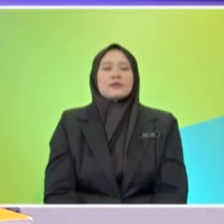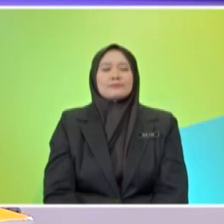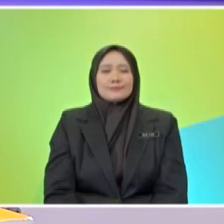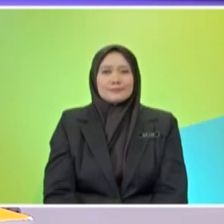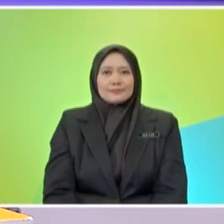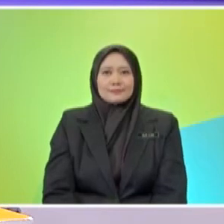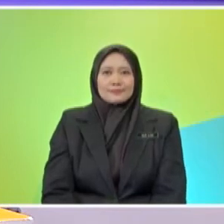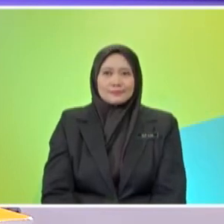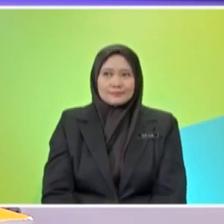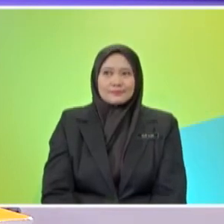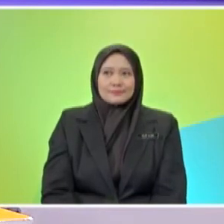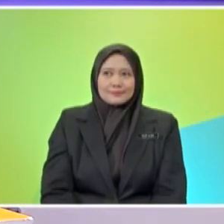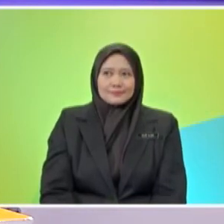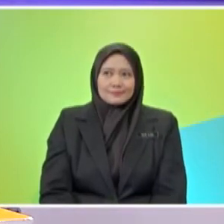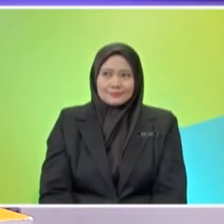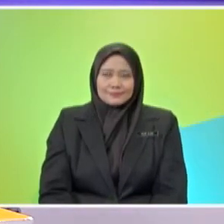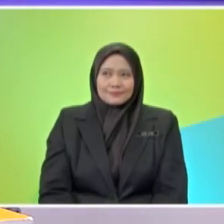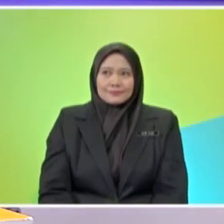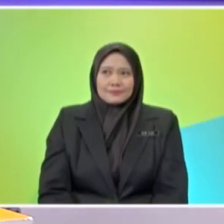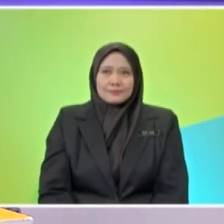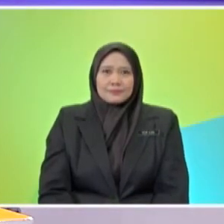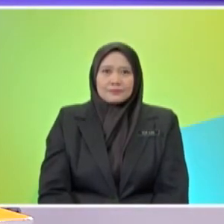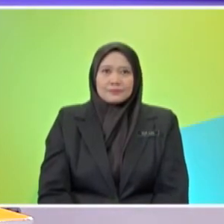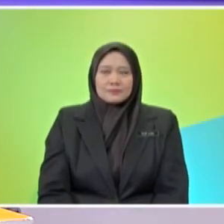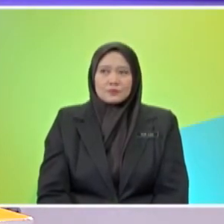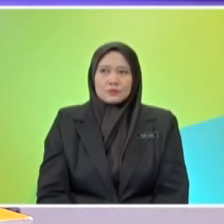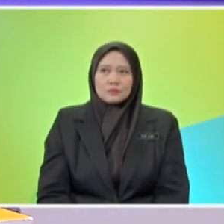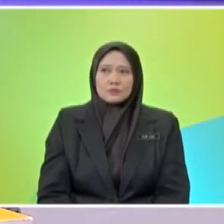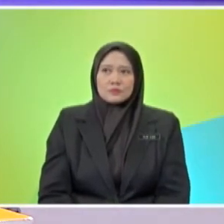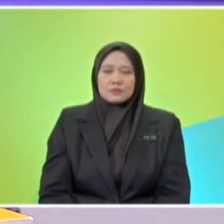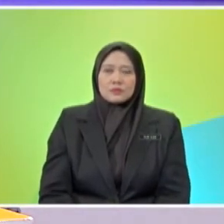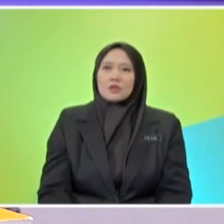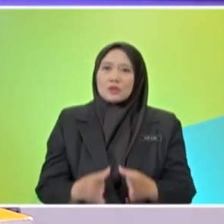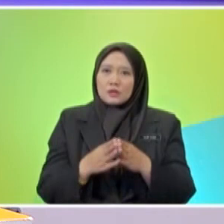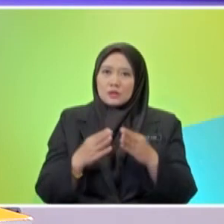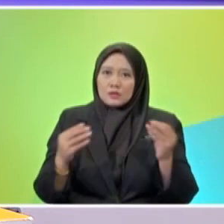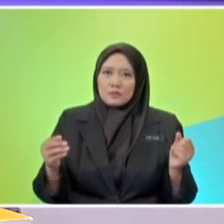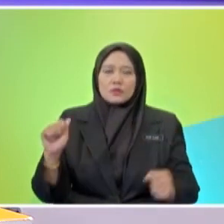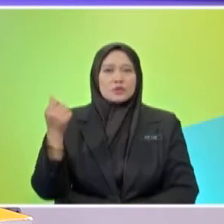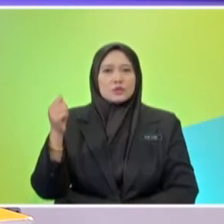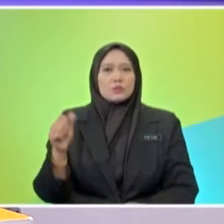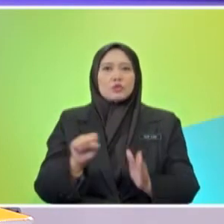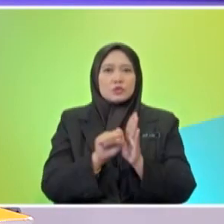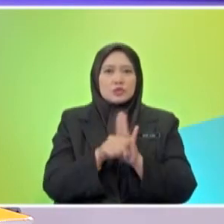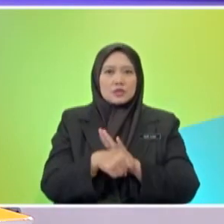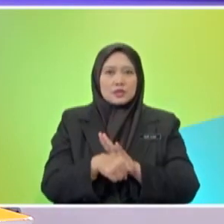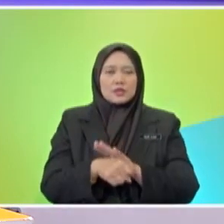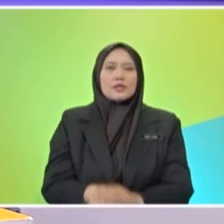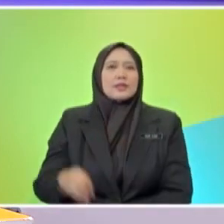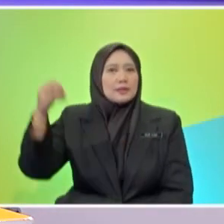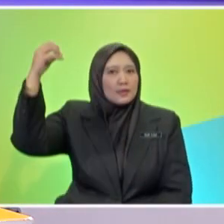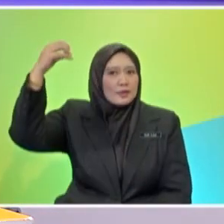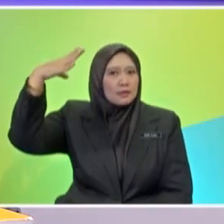ke sekolah kan. Kan? Okey. Kalau dah 10 saat tu Irfan, lampu LED hijau tu dia akan